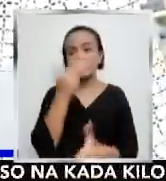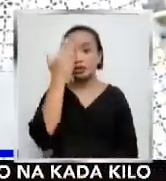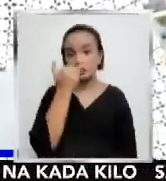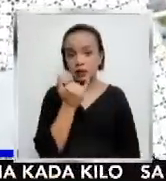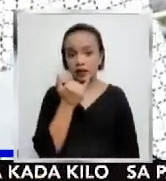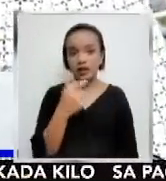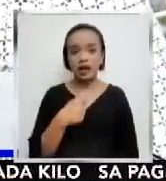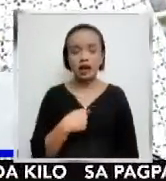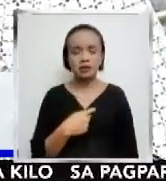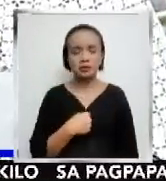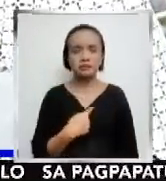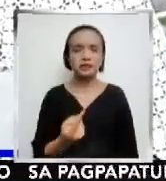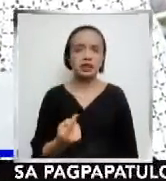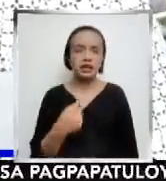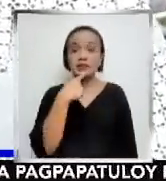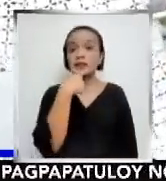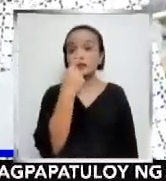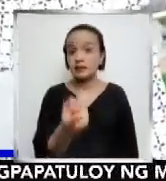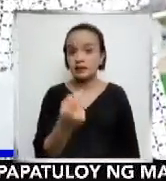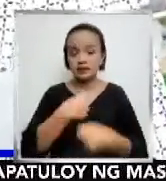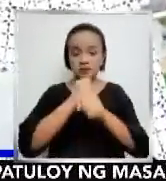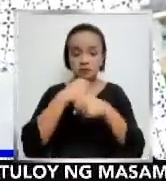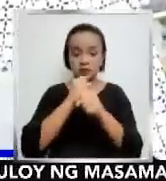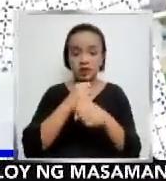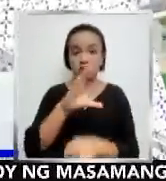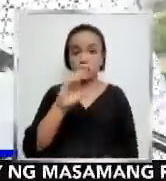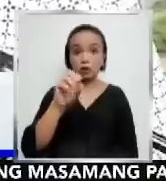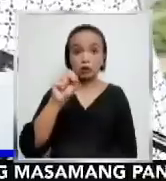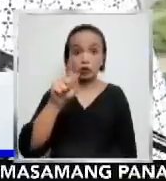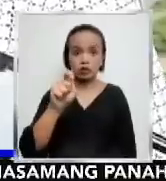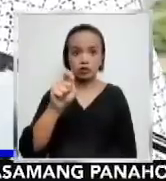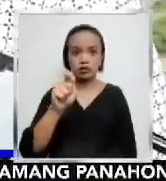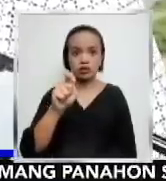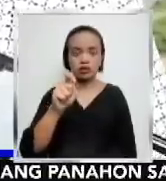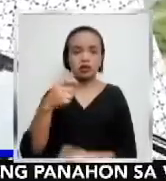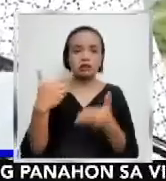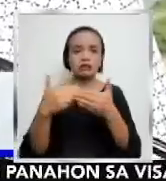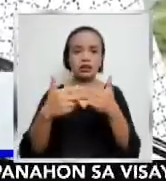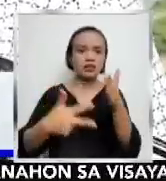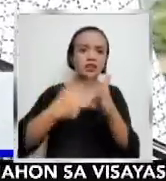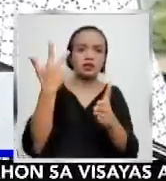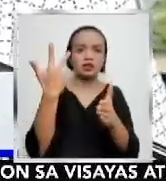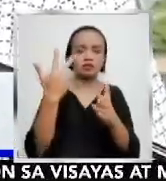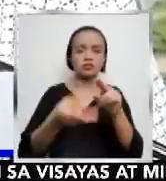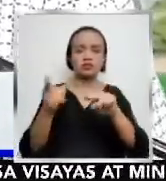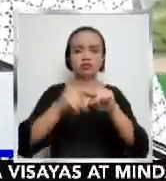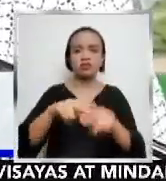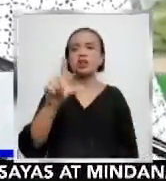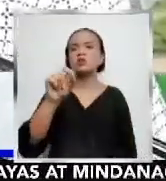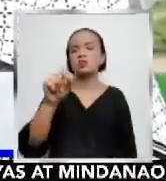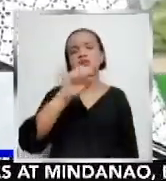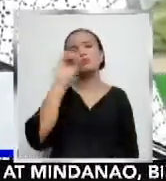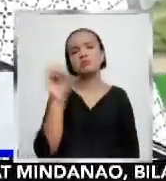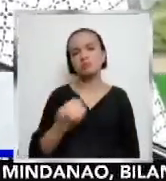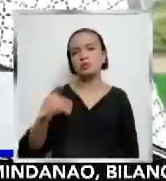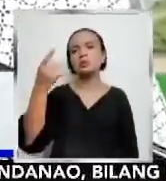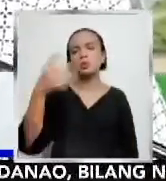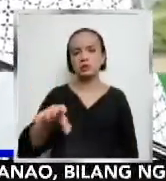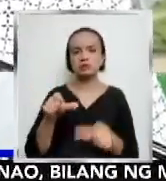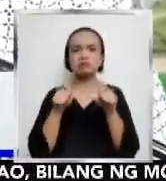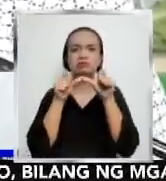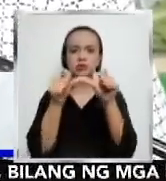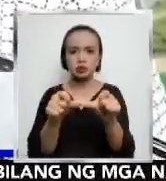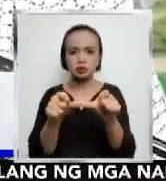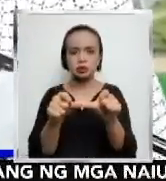sinasabing production cost, halos times 3 po siya. Mga 20% lang po ang nagtutuloy doon po sa out